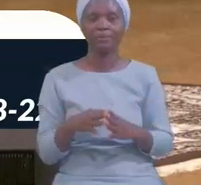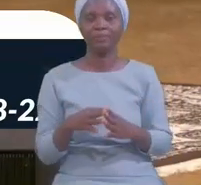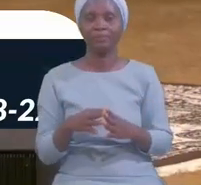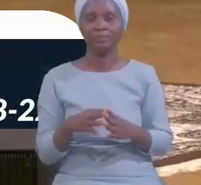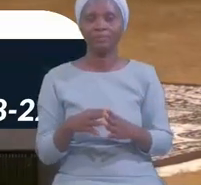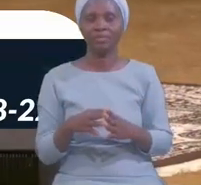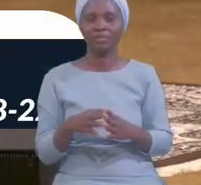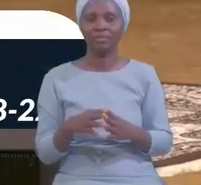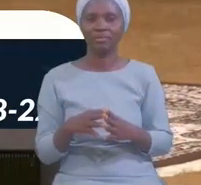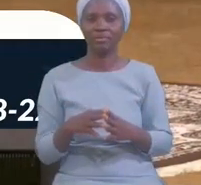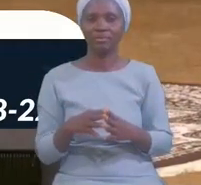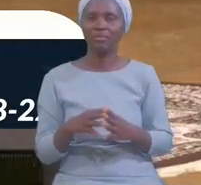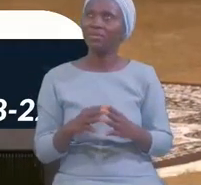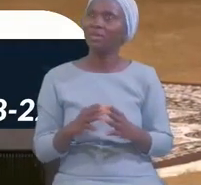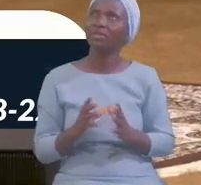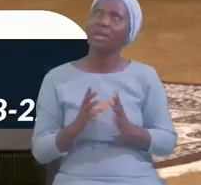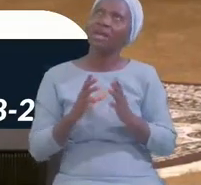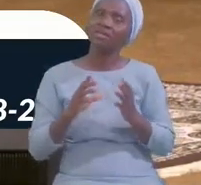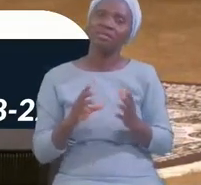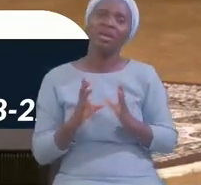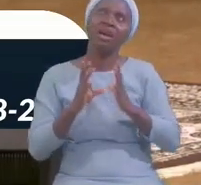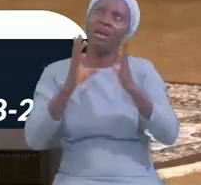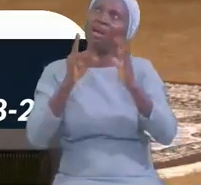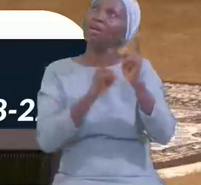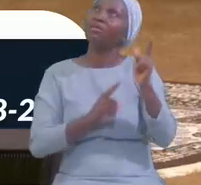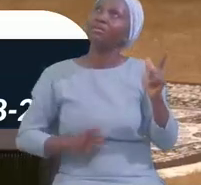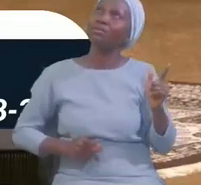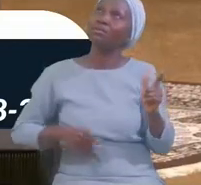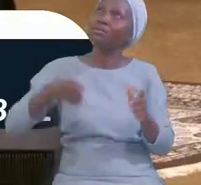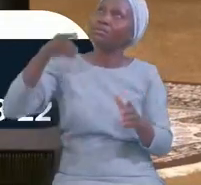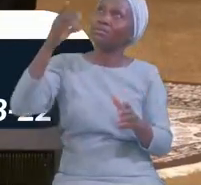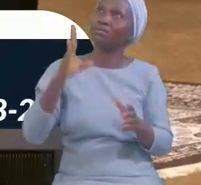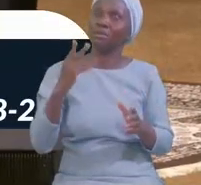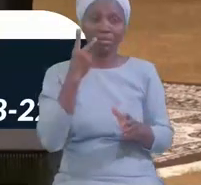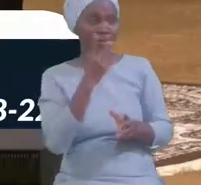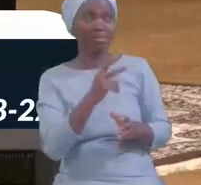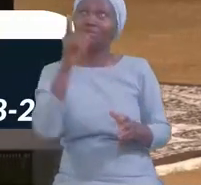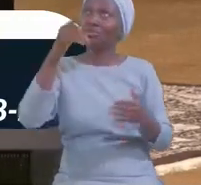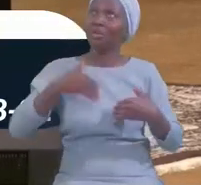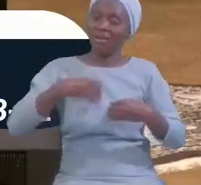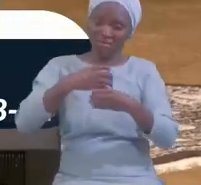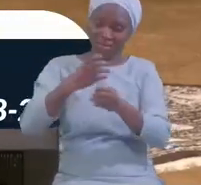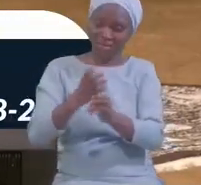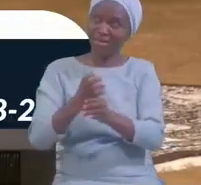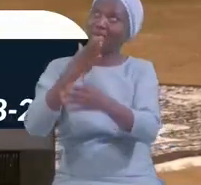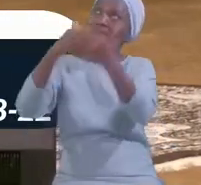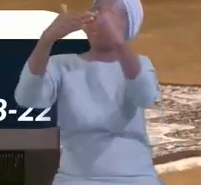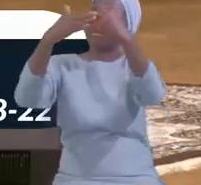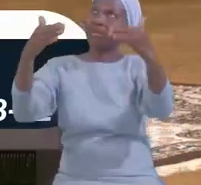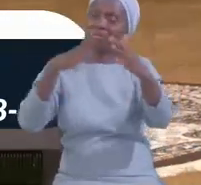Ah, Seigneur éternel, voici tu as fait les cieux et la